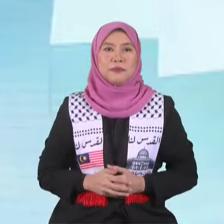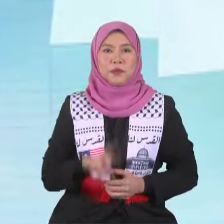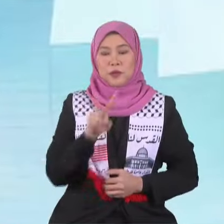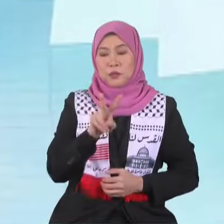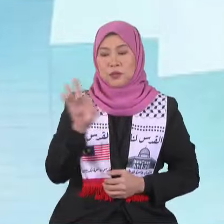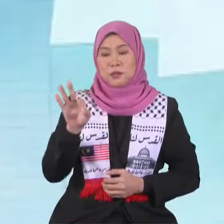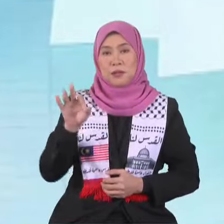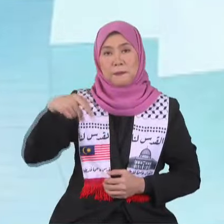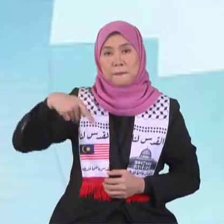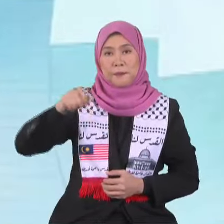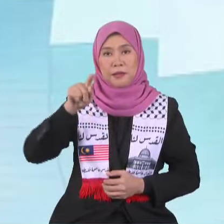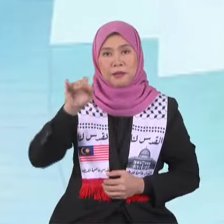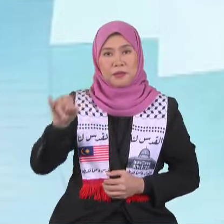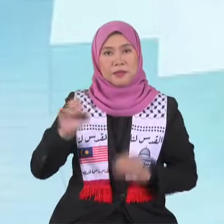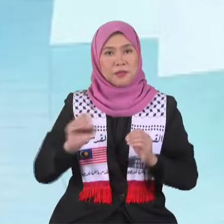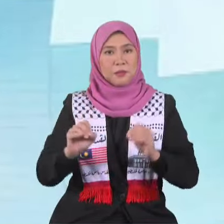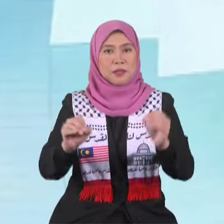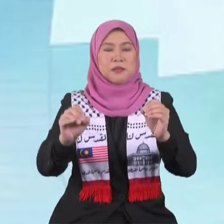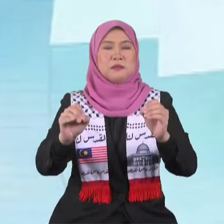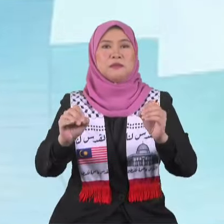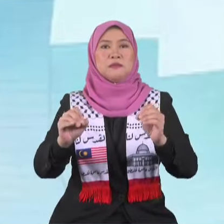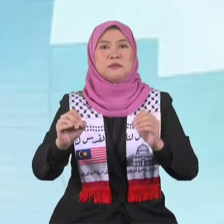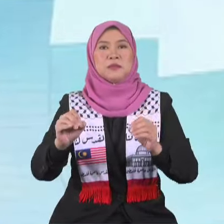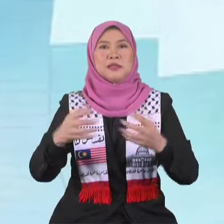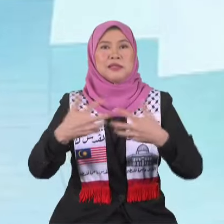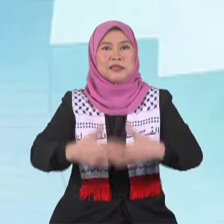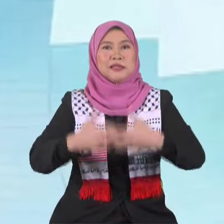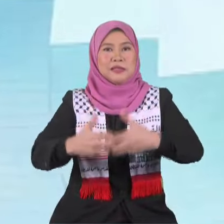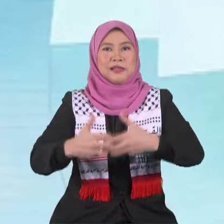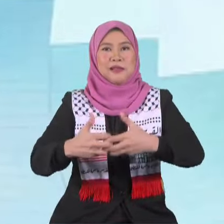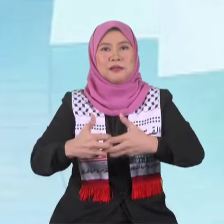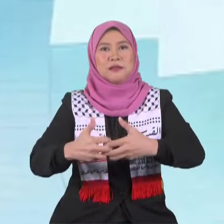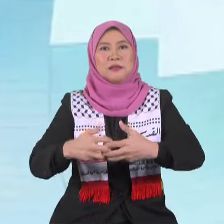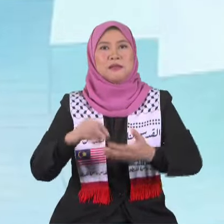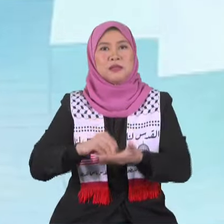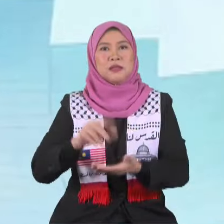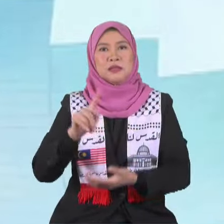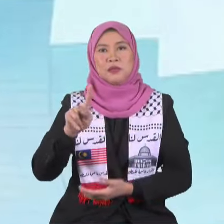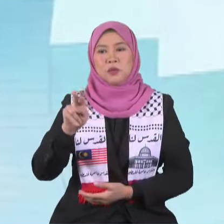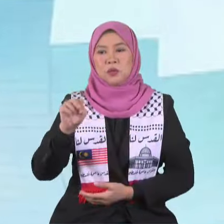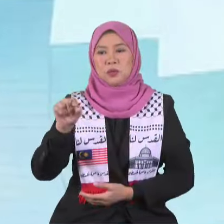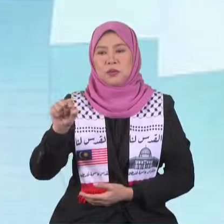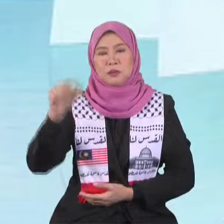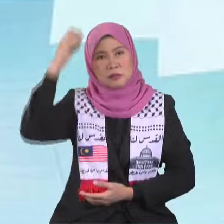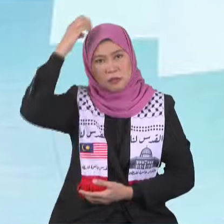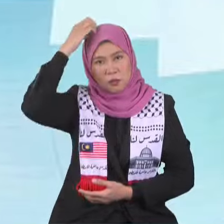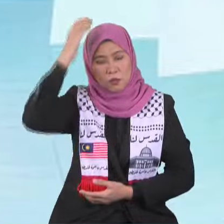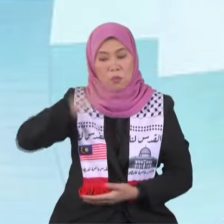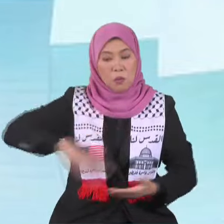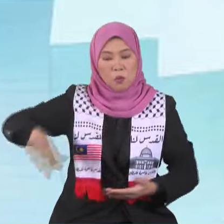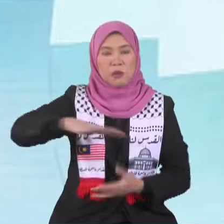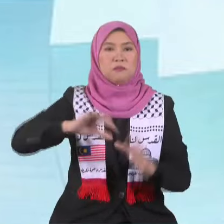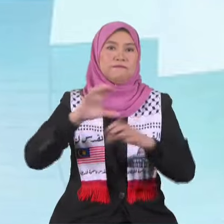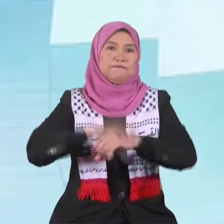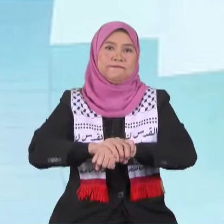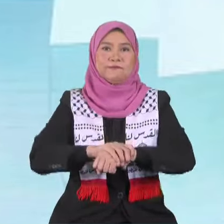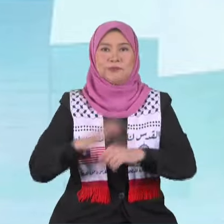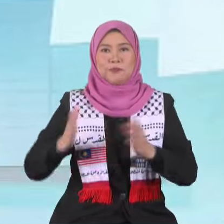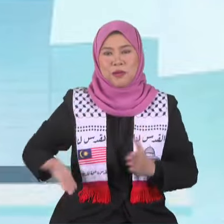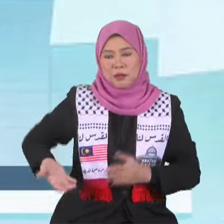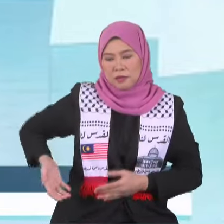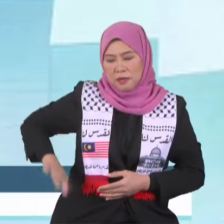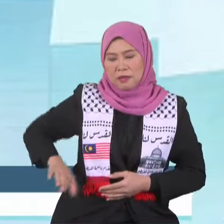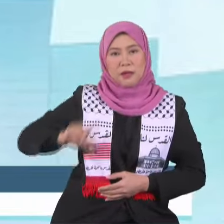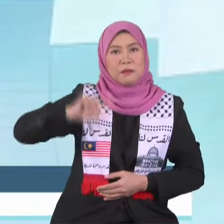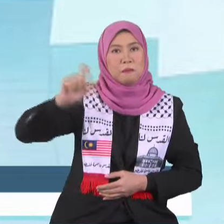29 parti ditahan menerusi ops bersepadu di sebuah gudang kilang logistik dekat Kundang, Selangor. Kesemua yang ditahan merupakan warga Bangladesh dan